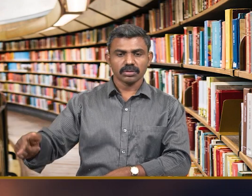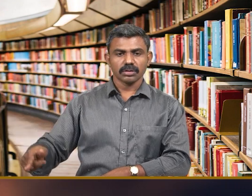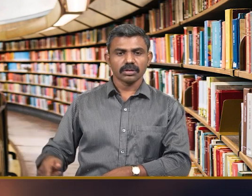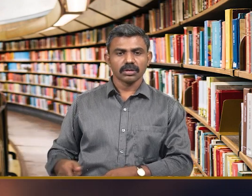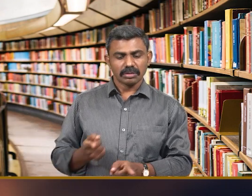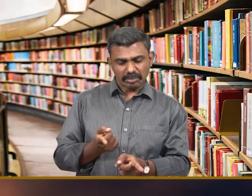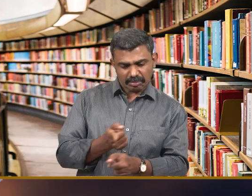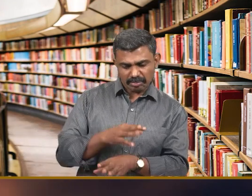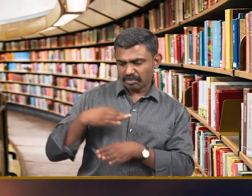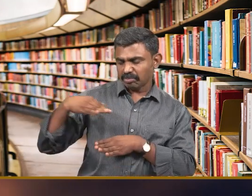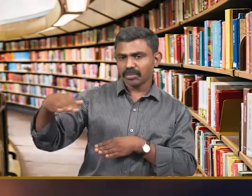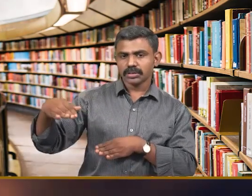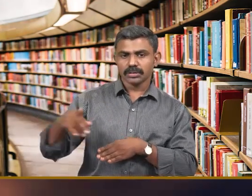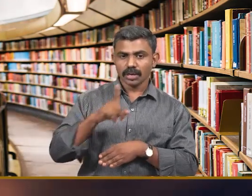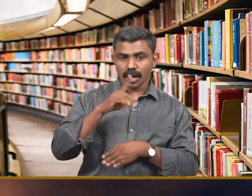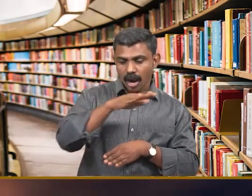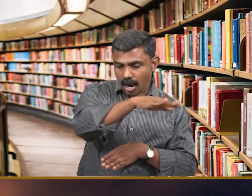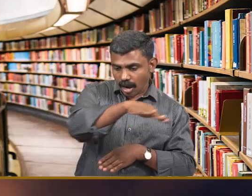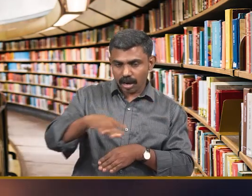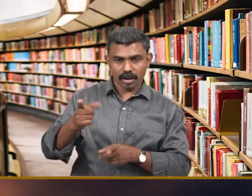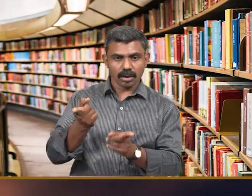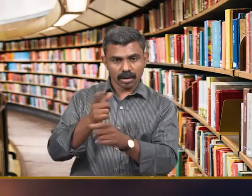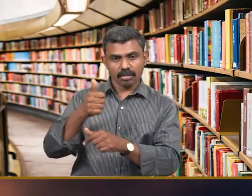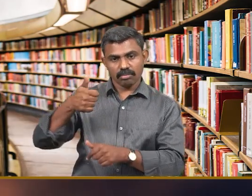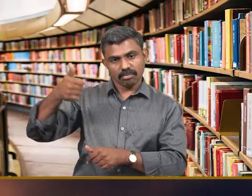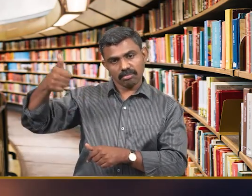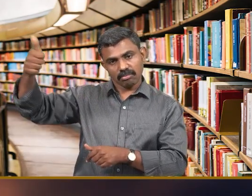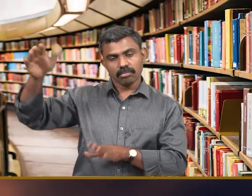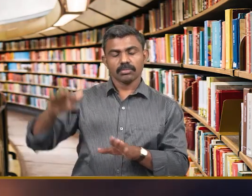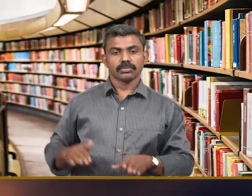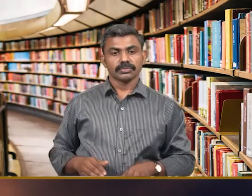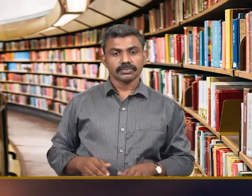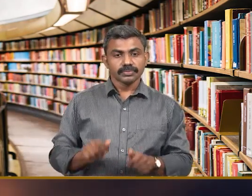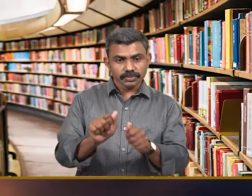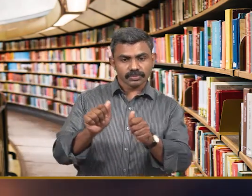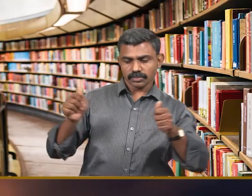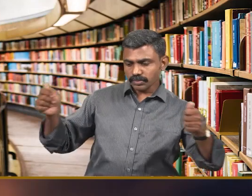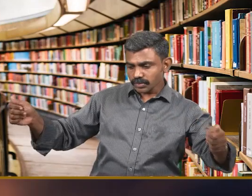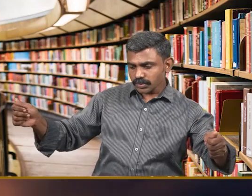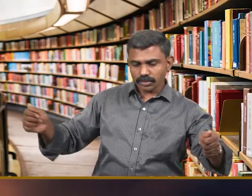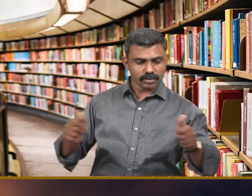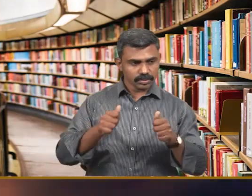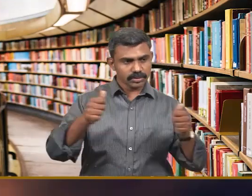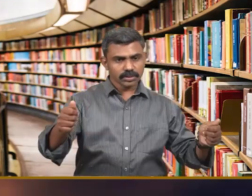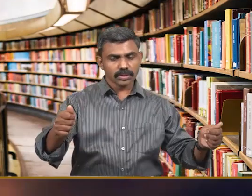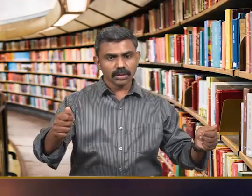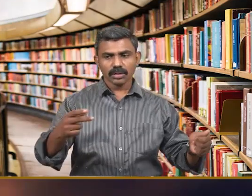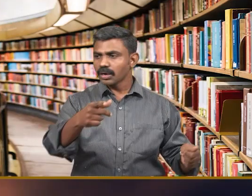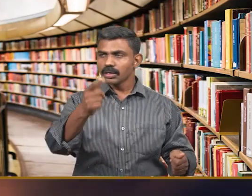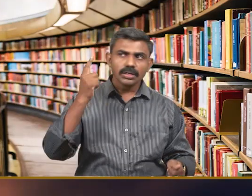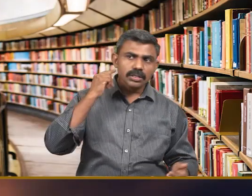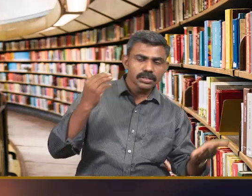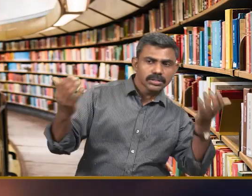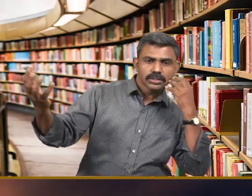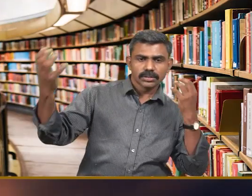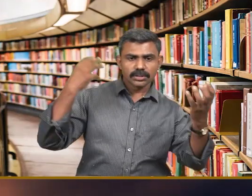ஒரு அடுத்த ஒரு சர்வாதிகாரத்துக்கு ஒரு எடுத்துக்காட்டு. அது மட்டும் இல்லாமல் பத்திரிகை செய்தி, அதாவது செய்தித்தாள் வர்றது, மற்ற திரைப்படம் இந்த மாதிரி